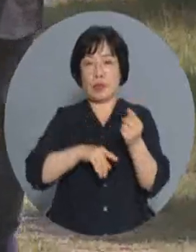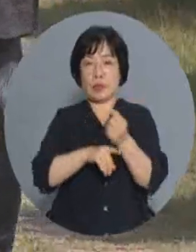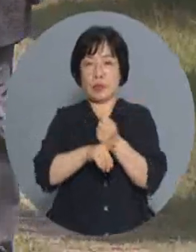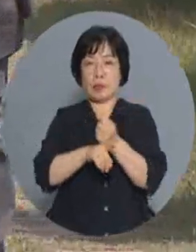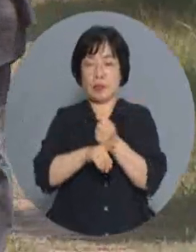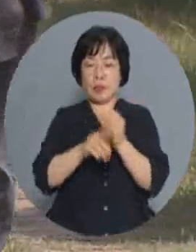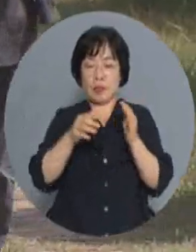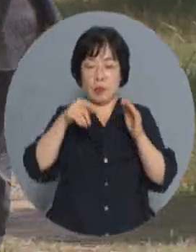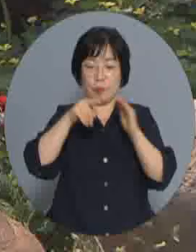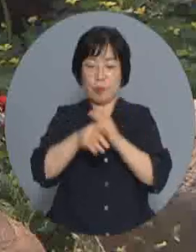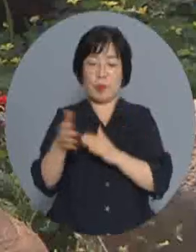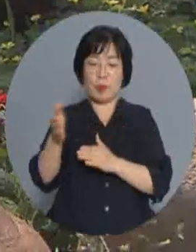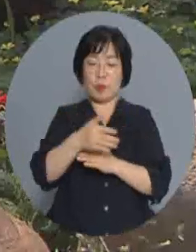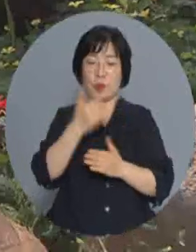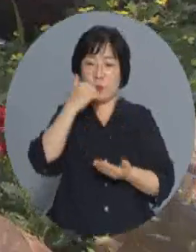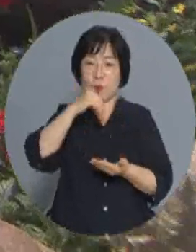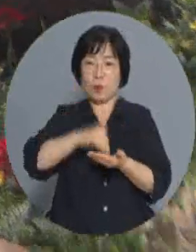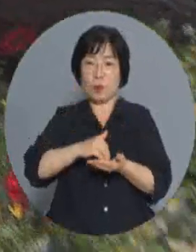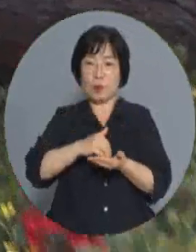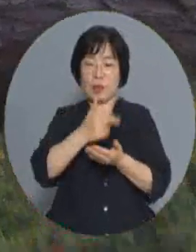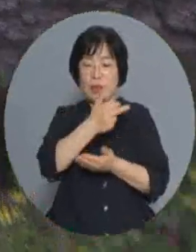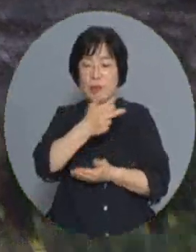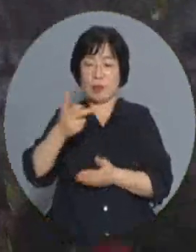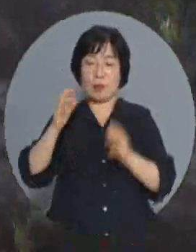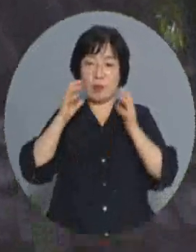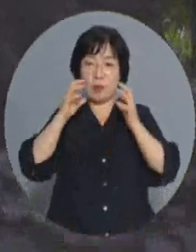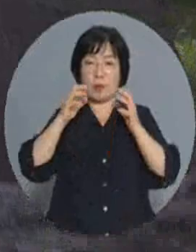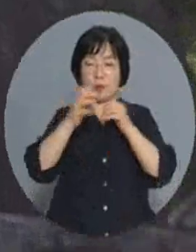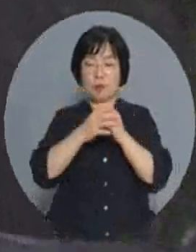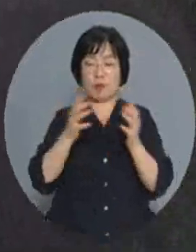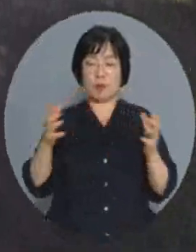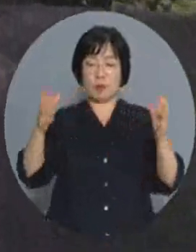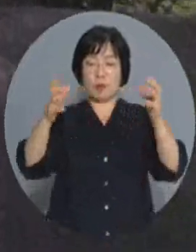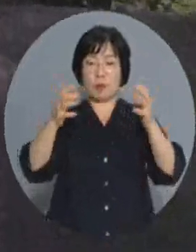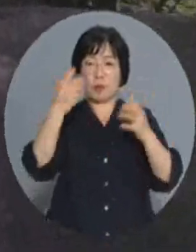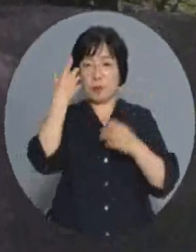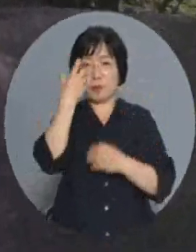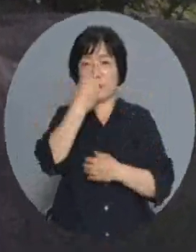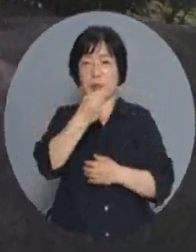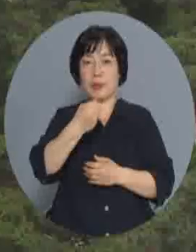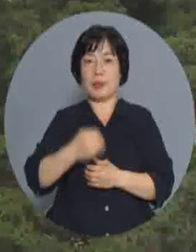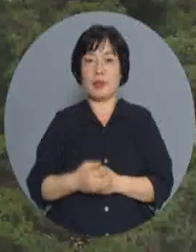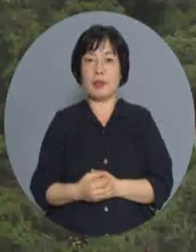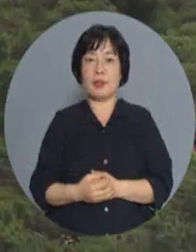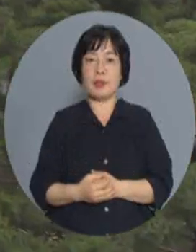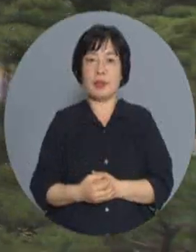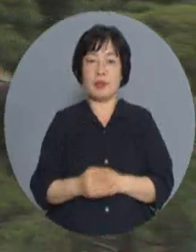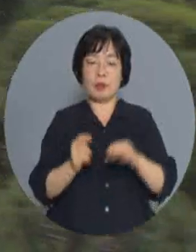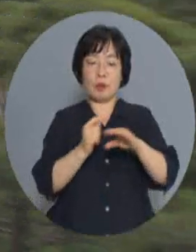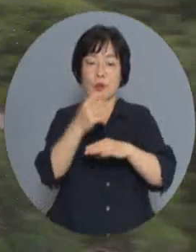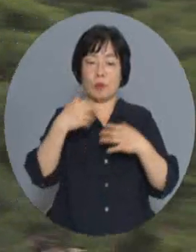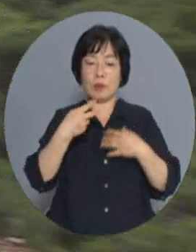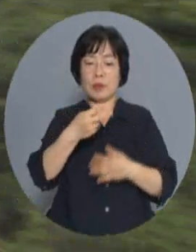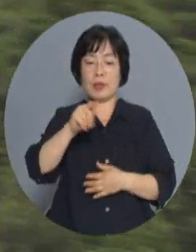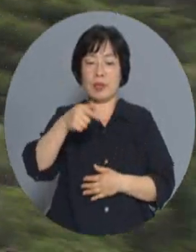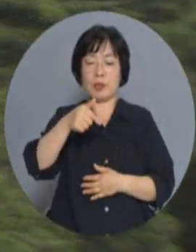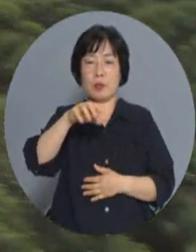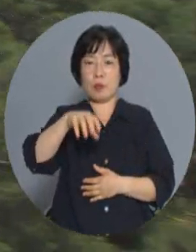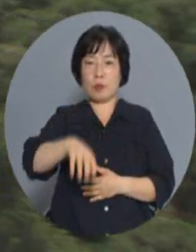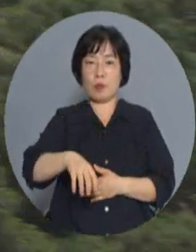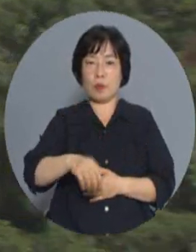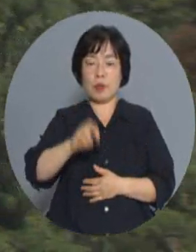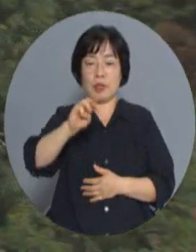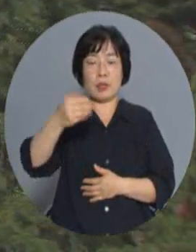입구부터 거대한 바위와 역동적인 소나무가 눈길를 사로잡습니다 고군 대서면 안남리